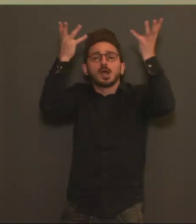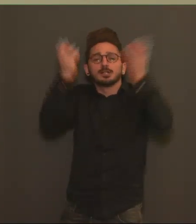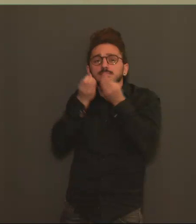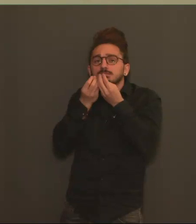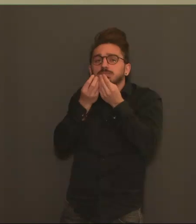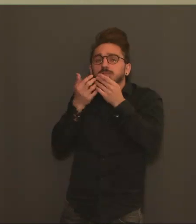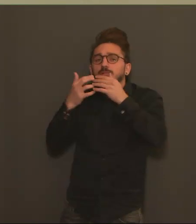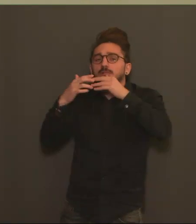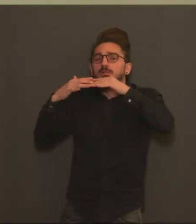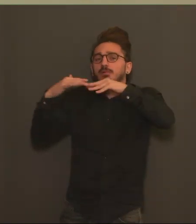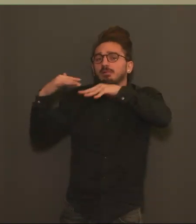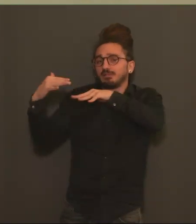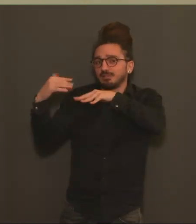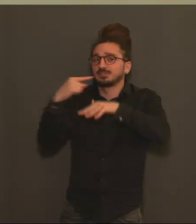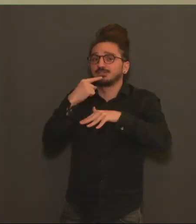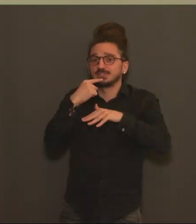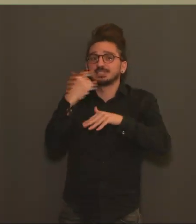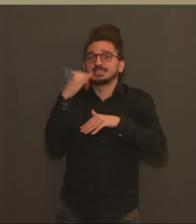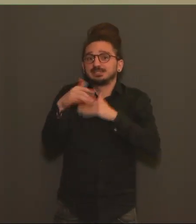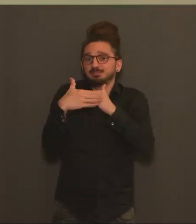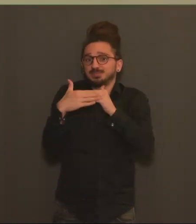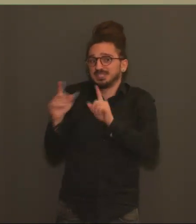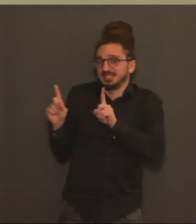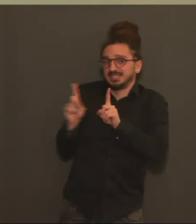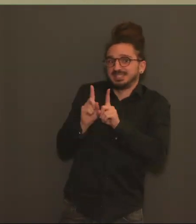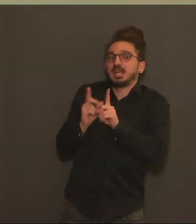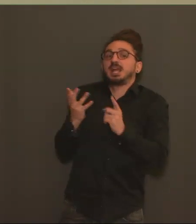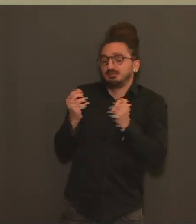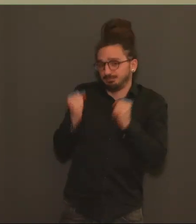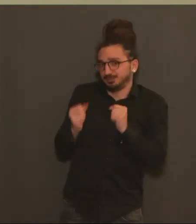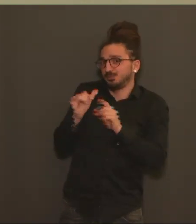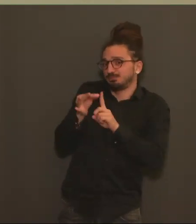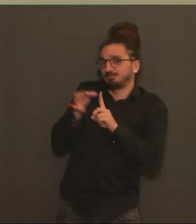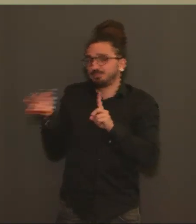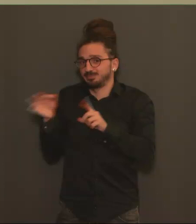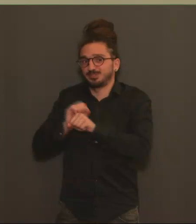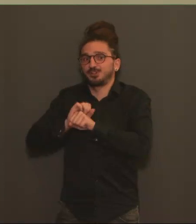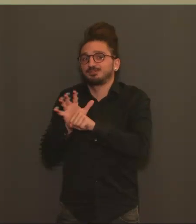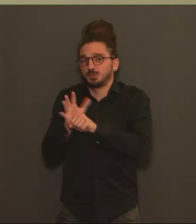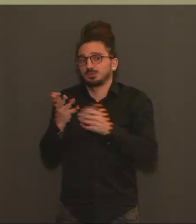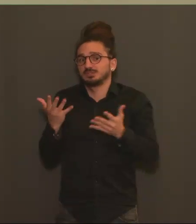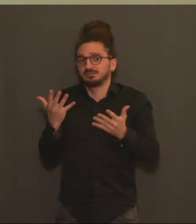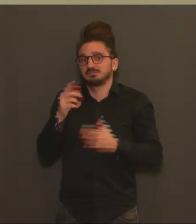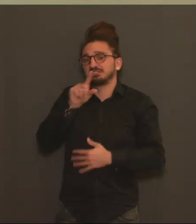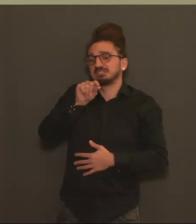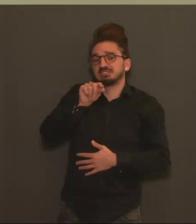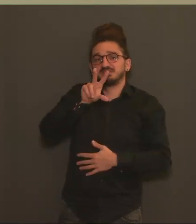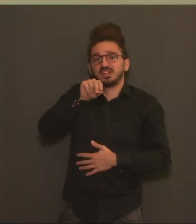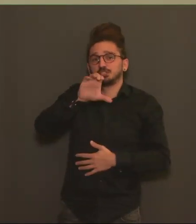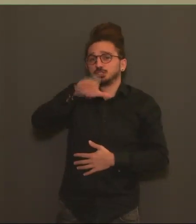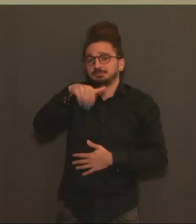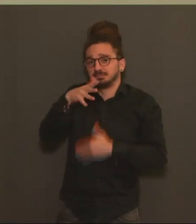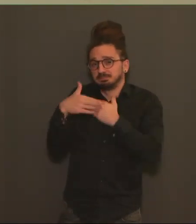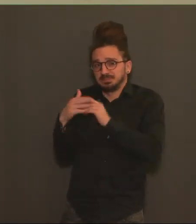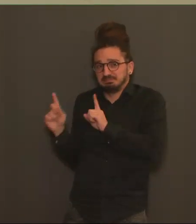à courte distance, à quelques dizaines de centimètres de notre visage. C'est typiquement ce qui se passe lorsqu'on est assis côte à